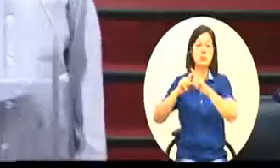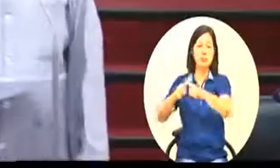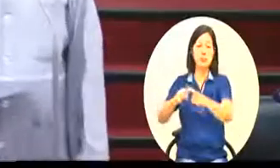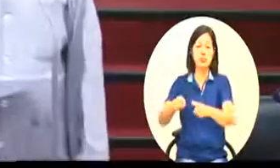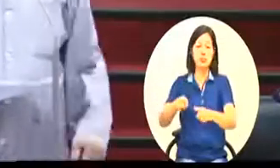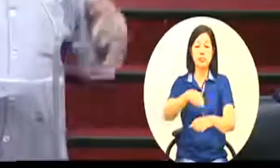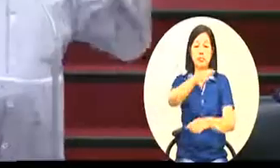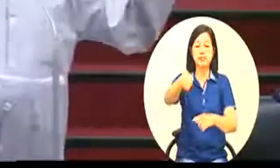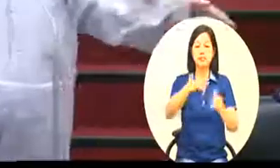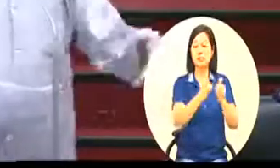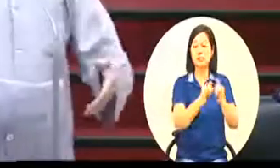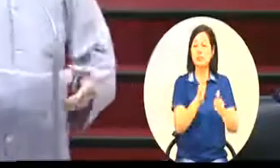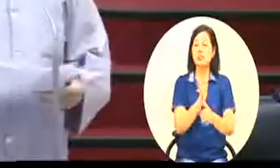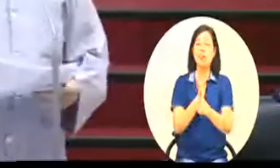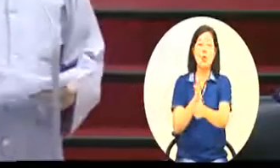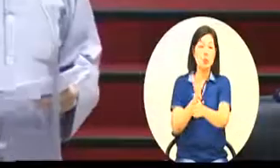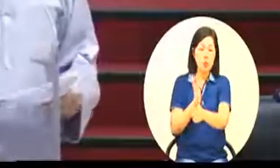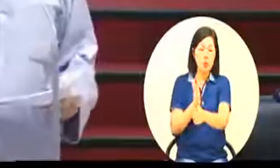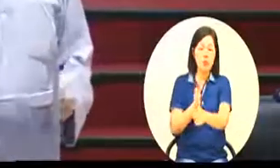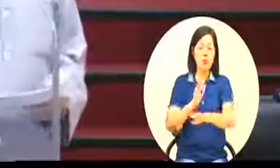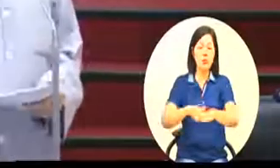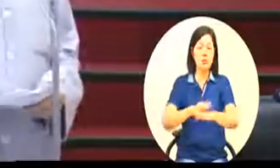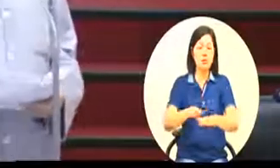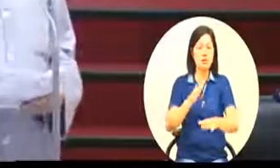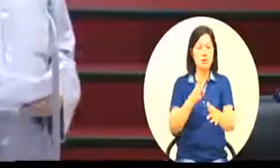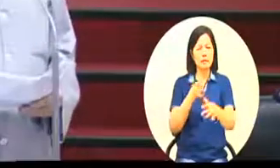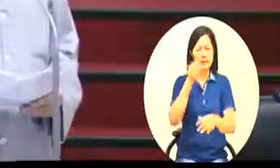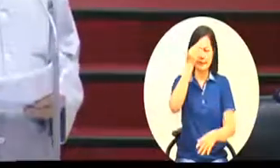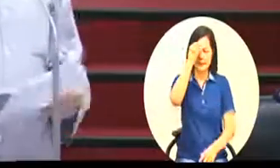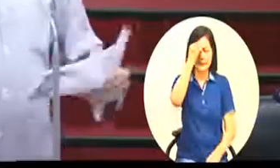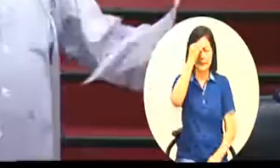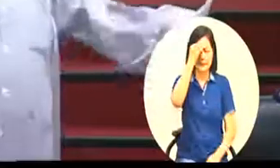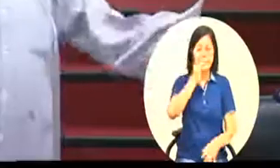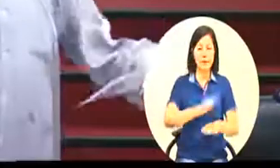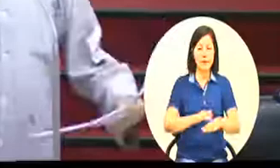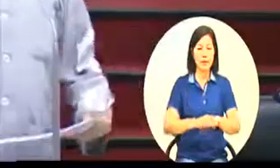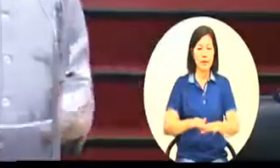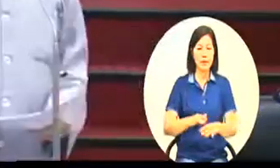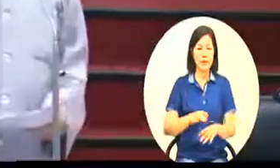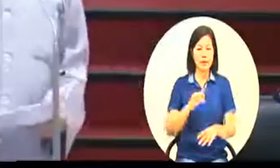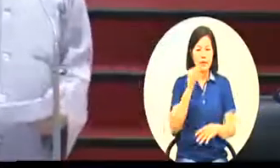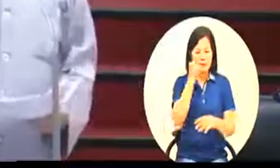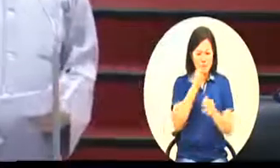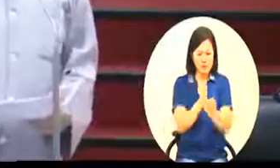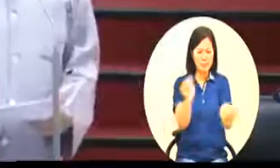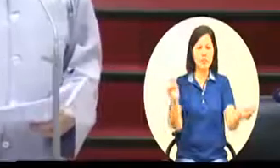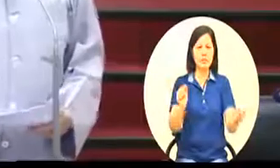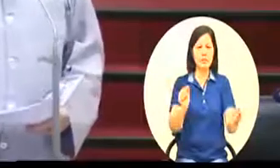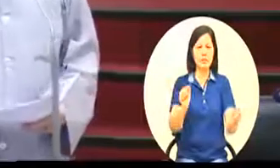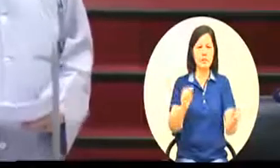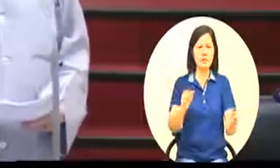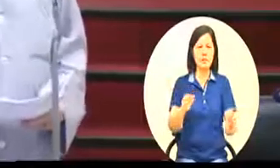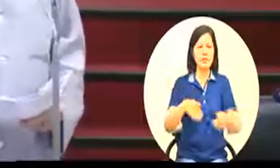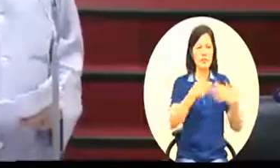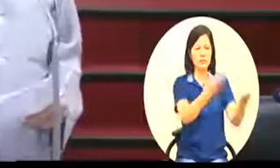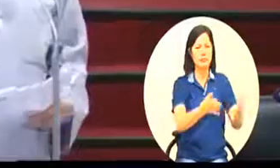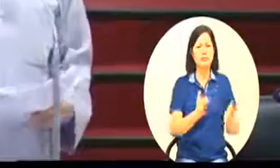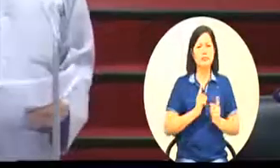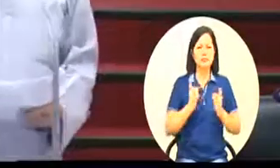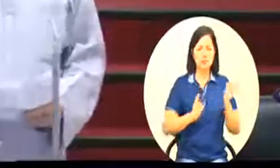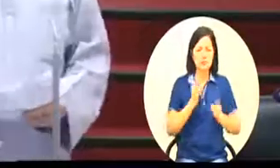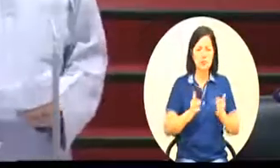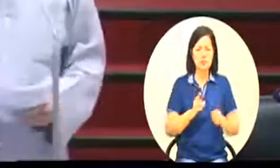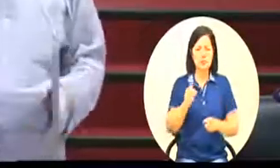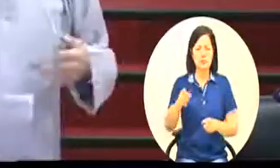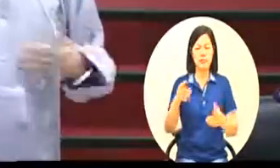啦，一定人甲你问，你有哪困扰万分嘛？特赦下咧，好逍遥自在，你嘛